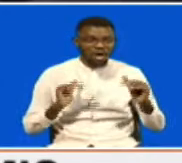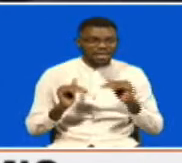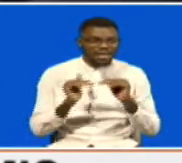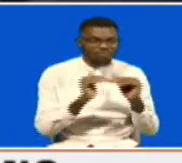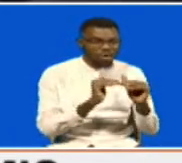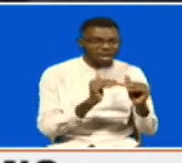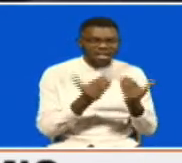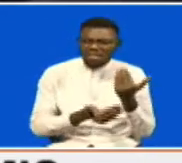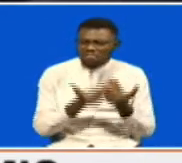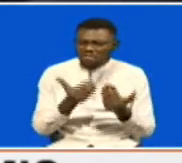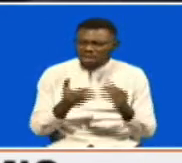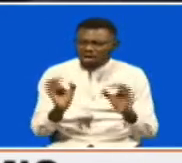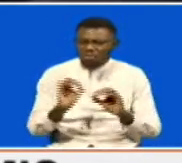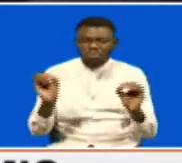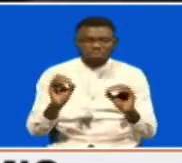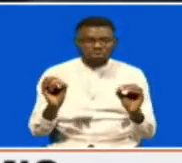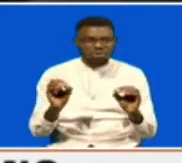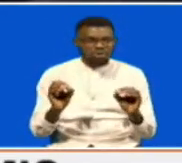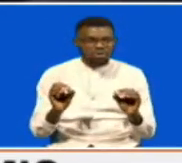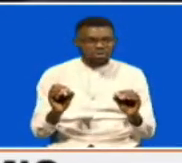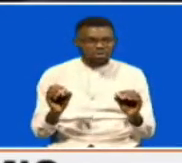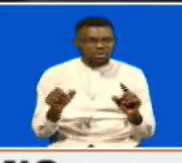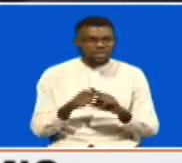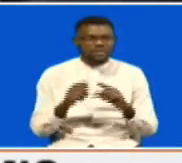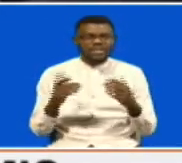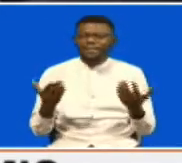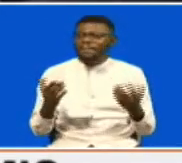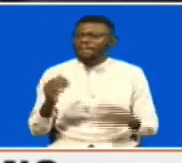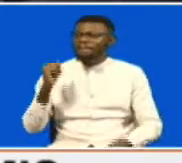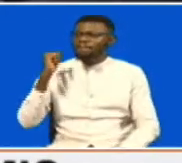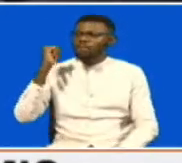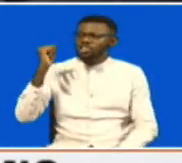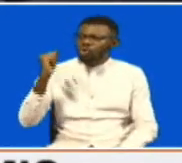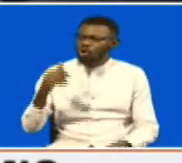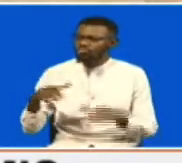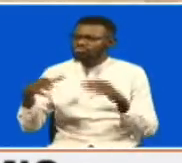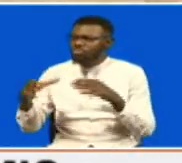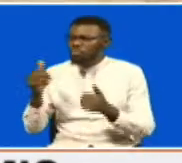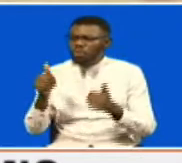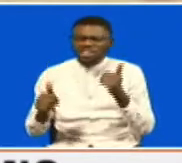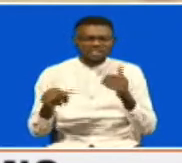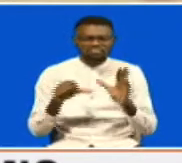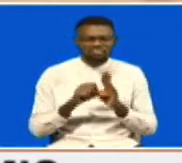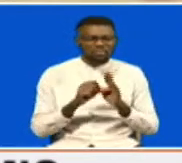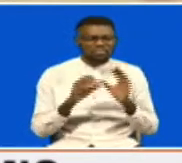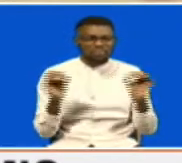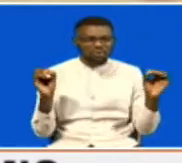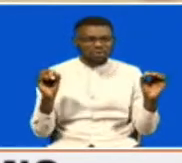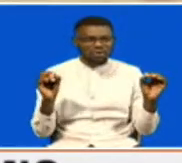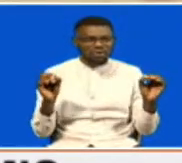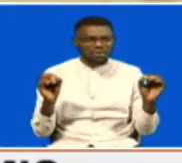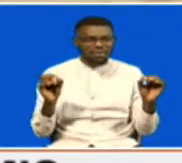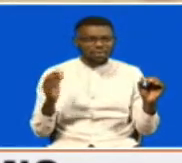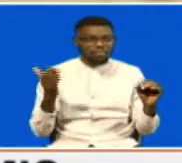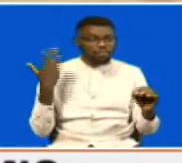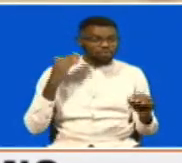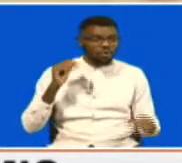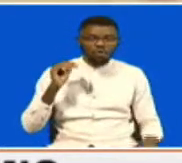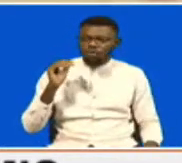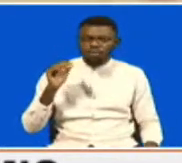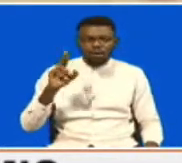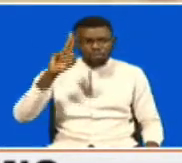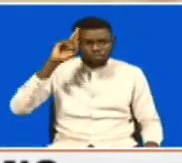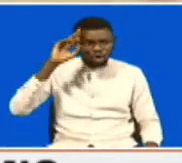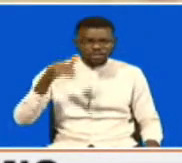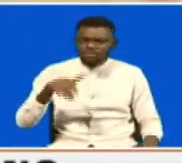exception and without regard to political affiliation. Hapo awali maafisa wa polisi waliweka vizuizi